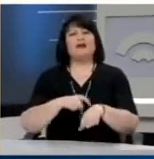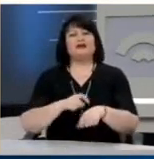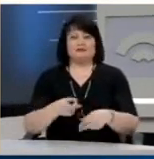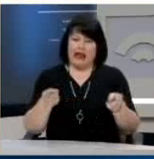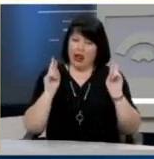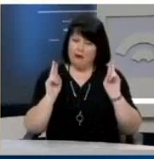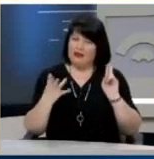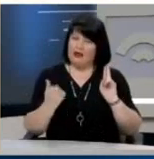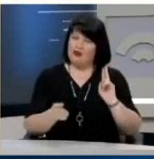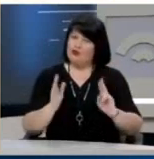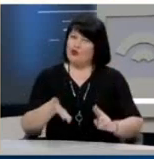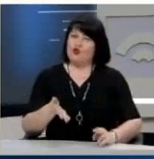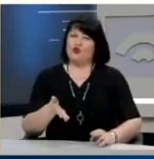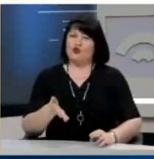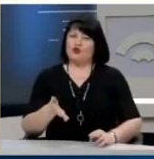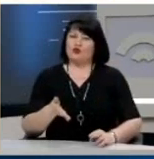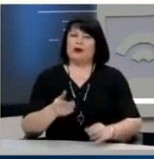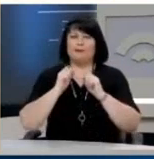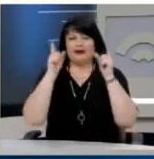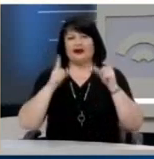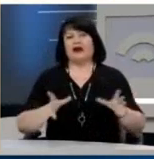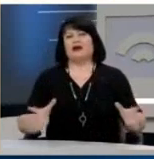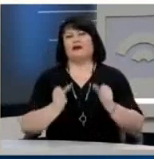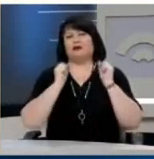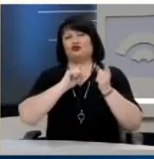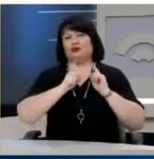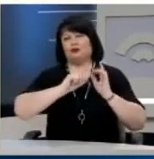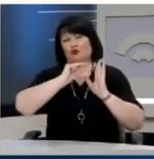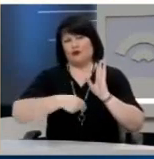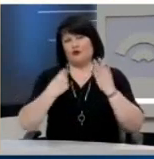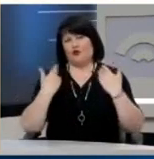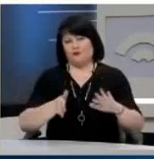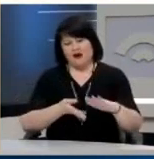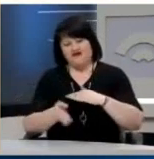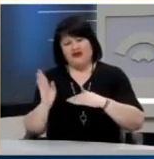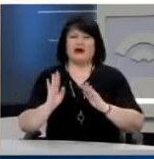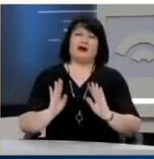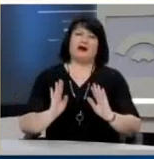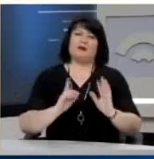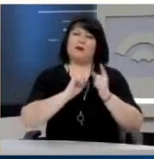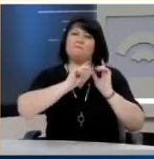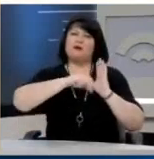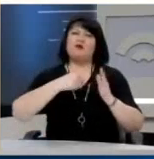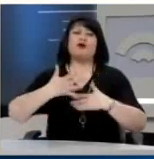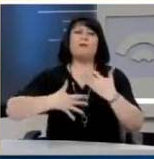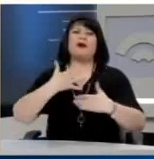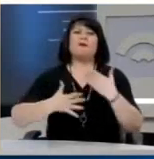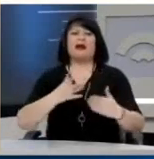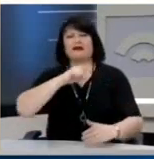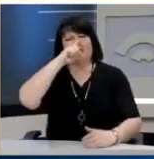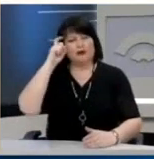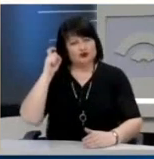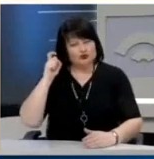να ελπίζουν, να βγάλουμε επιτέλους τη χώρα από τη μνημονιακή περιπέτεια, από τη μνημονιακή περιπέτεια στην